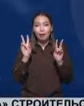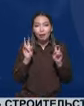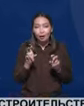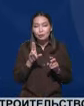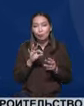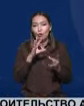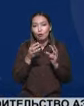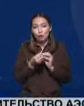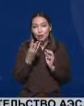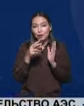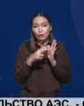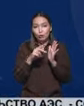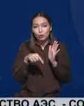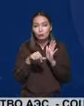результатам,